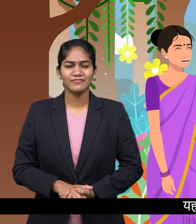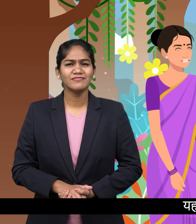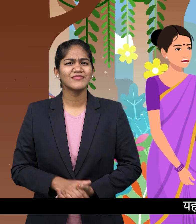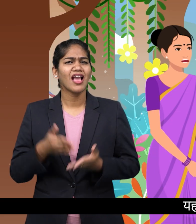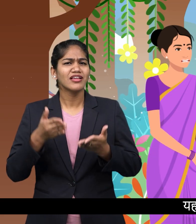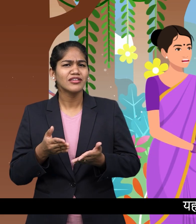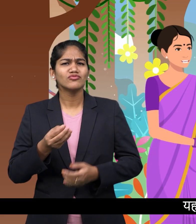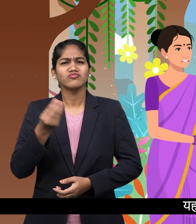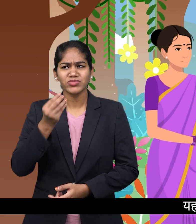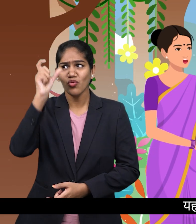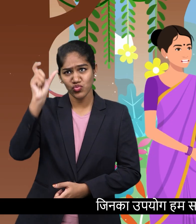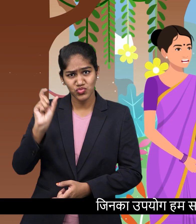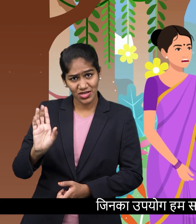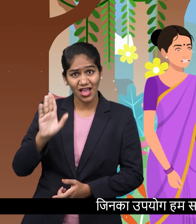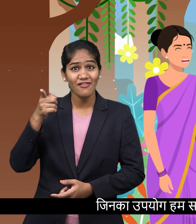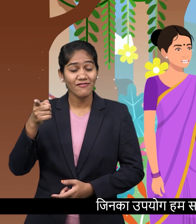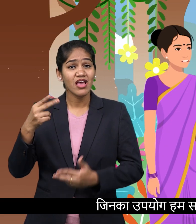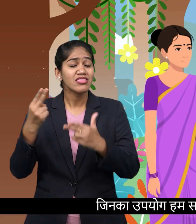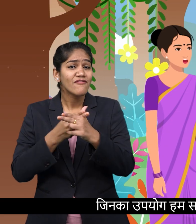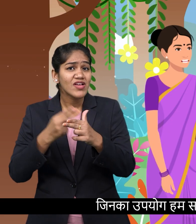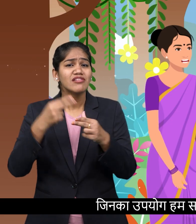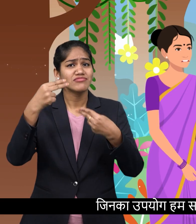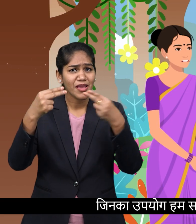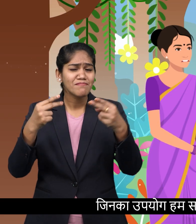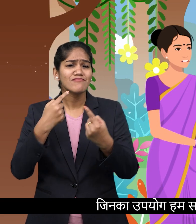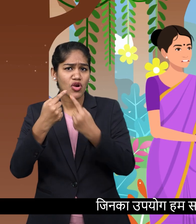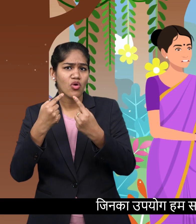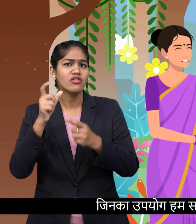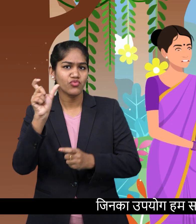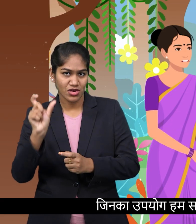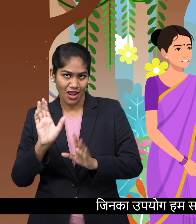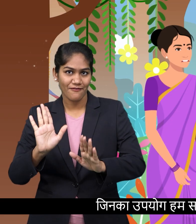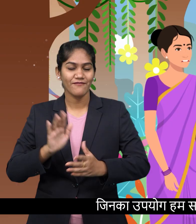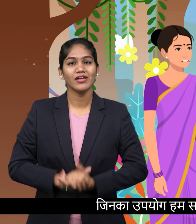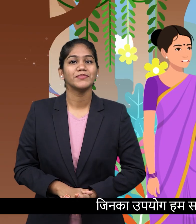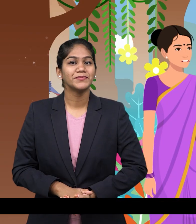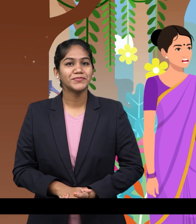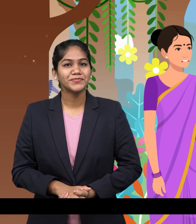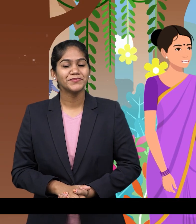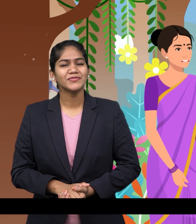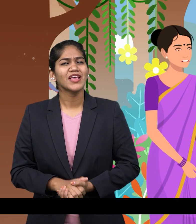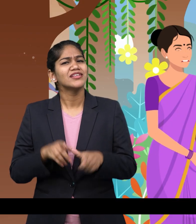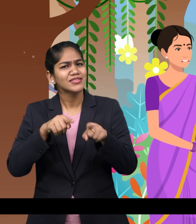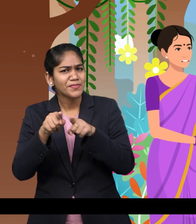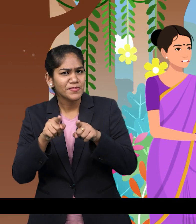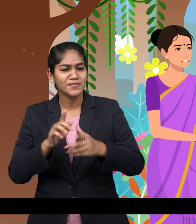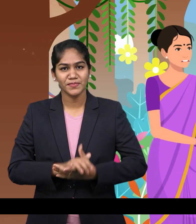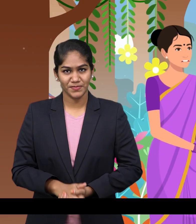यहाँ कुछ शब्द दिए गए हैं जिनका उपयोग हम सब्जियों के बारे में बात करते समय करते हैं, जैसे चिकना,